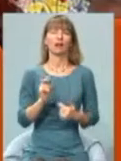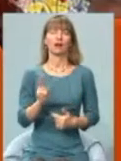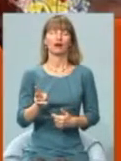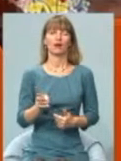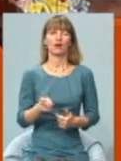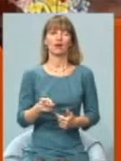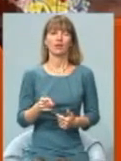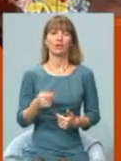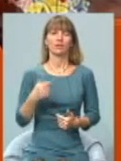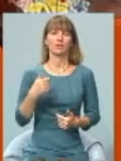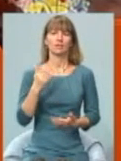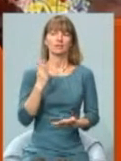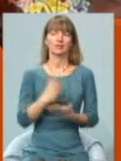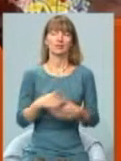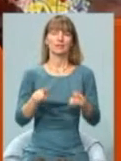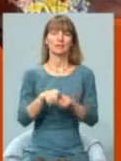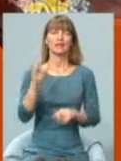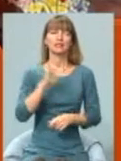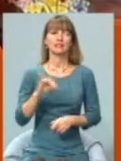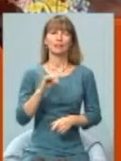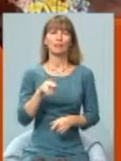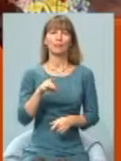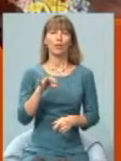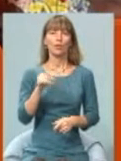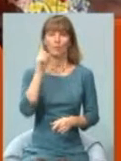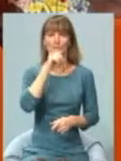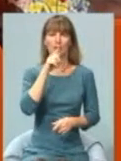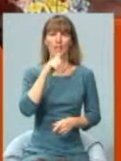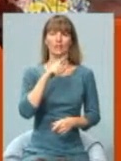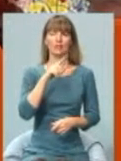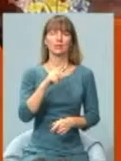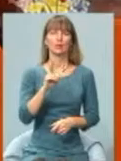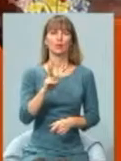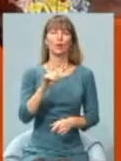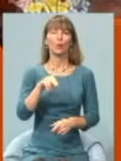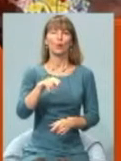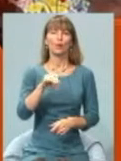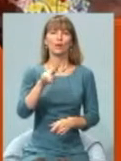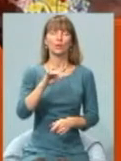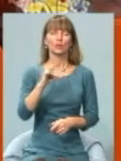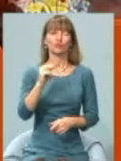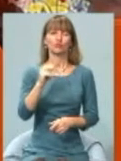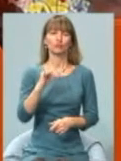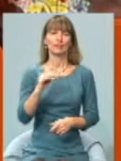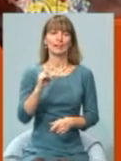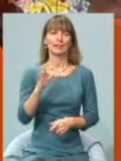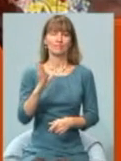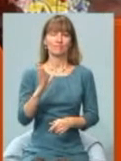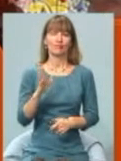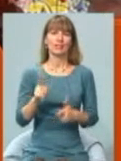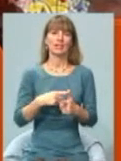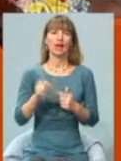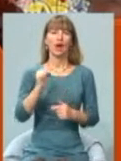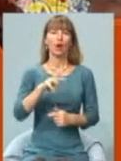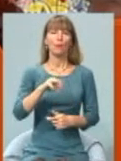Ну, як я знаю, ходить така легенда про маленьких купідончиків або амурів, як їх називають.